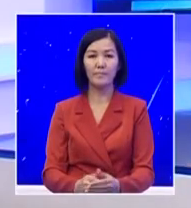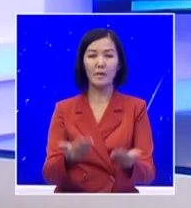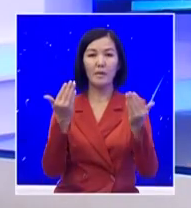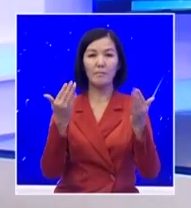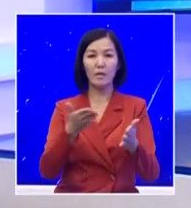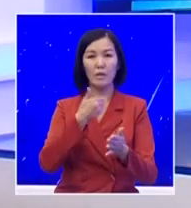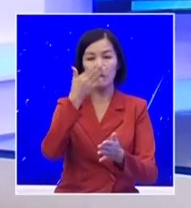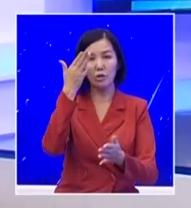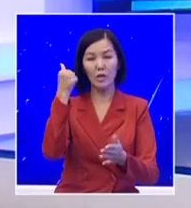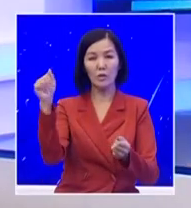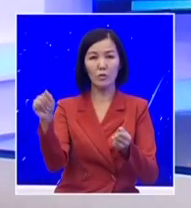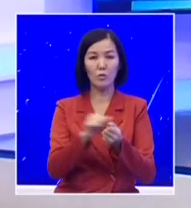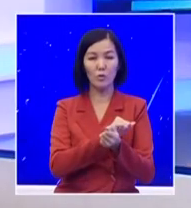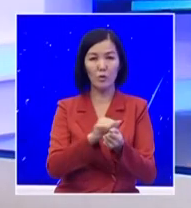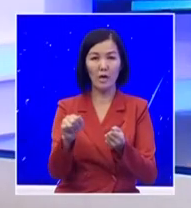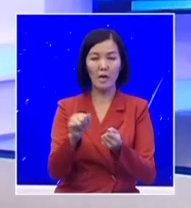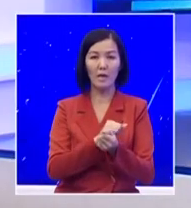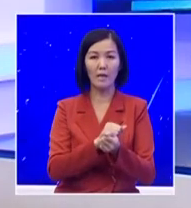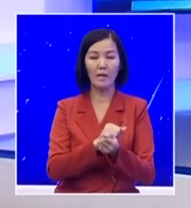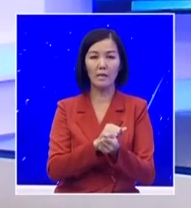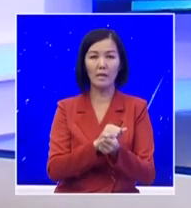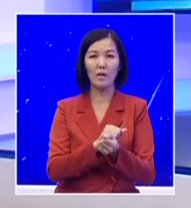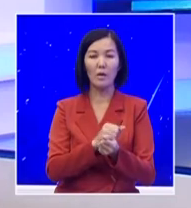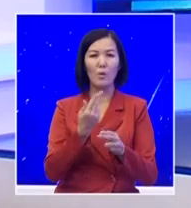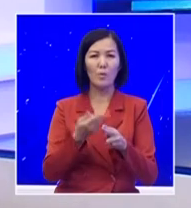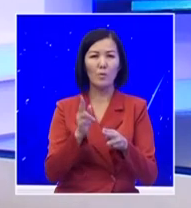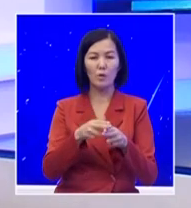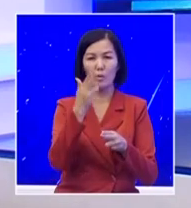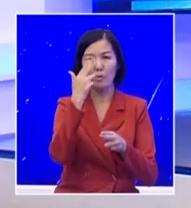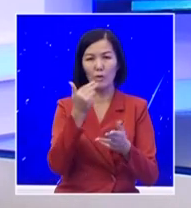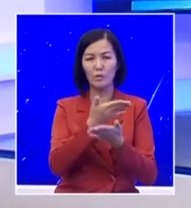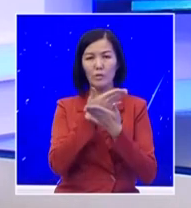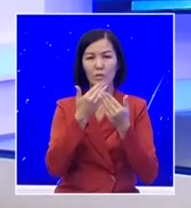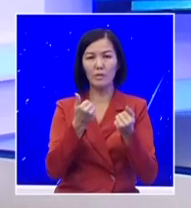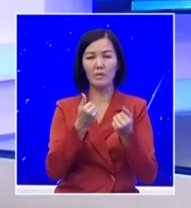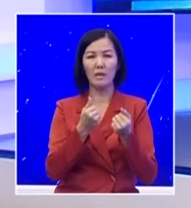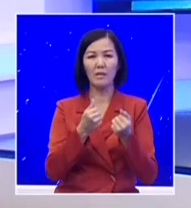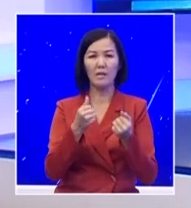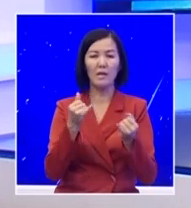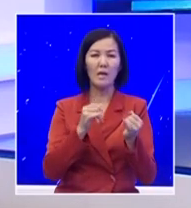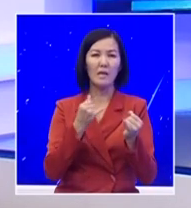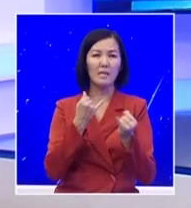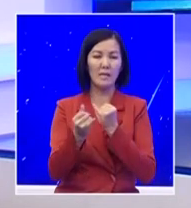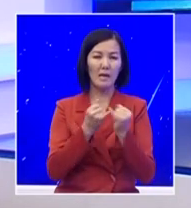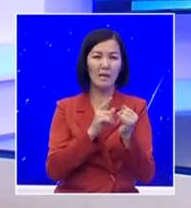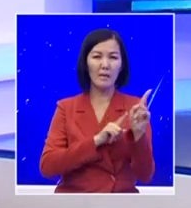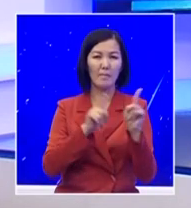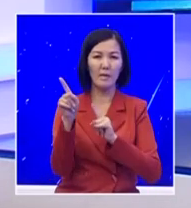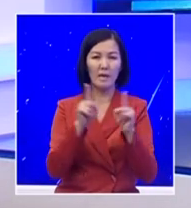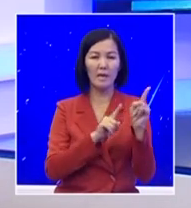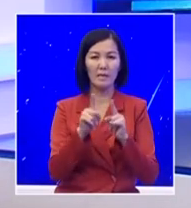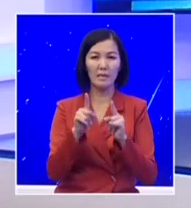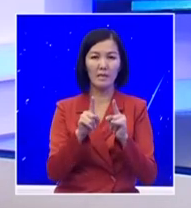Биыл жаз құрғақ, дихандарға қолайсыздау болып тұр. Аптап ыстық егінді күйдіріп қана қоймай, алқаптардың жануына кеп соғуы